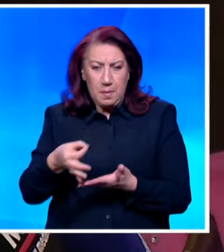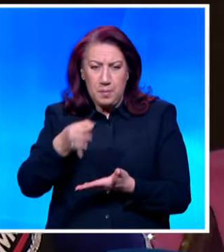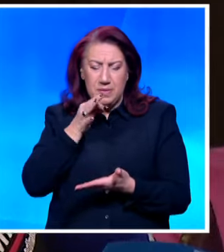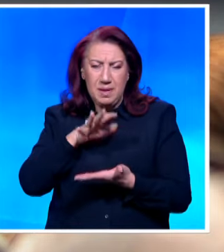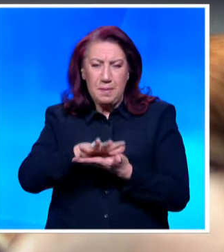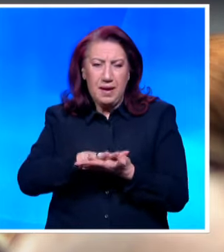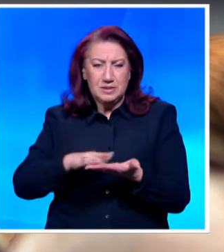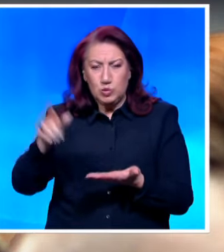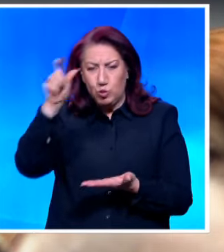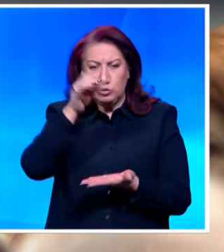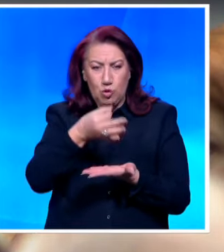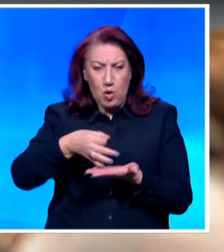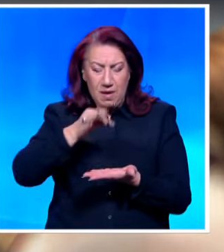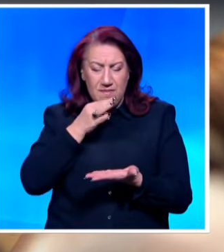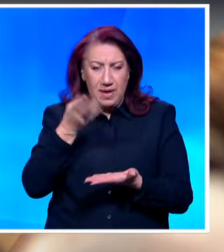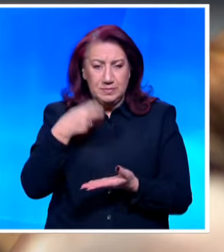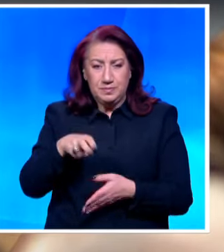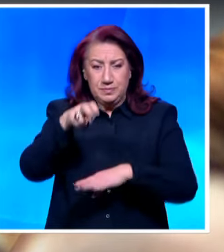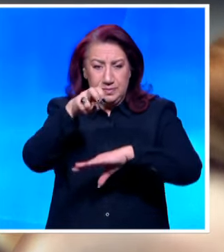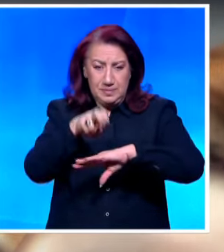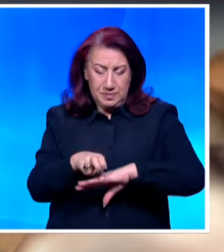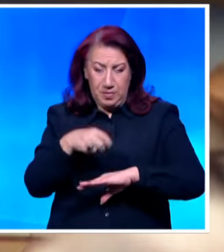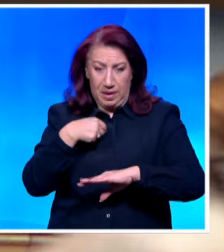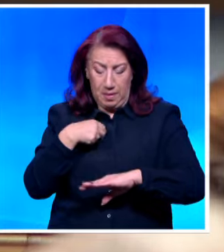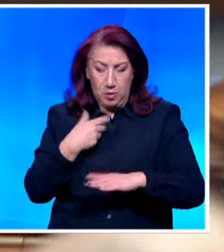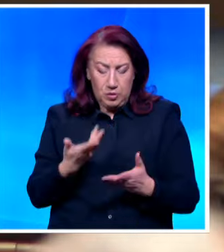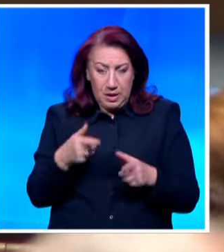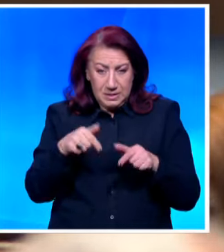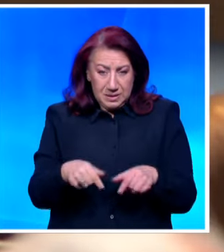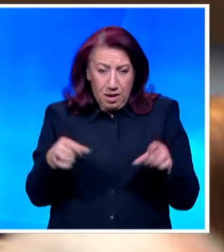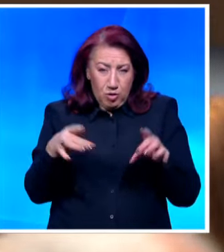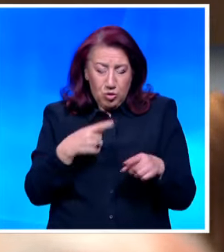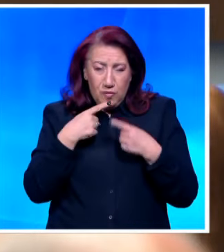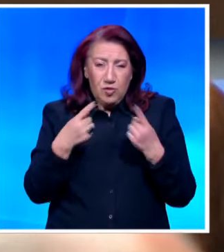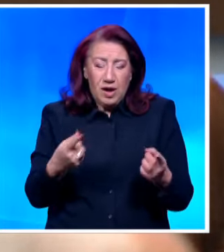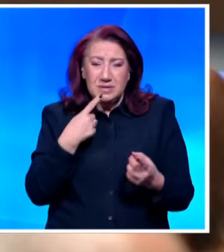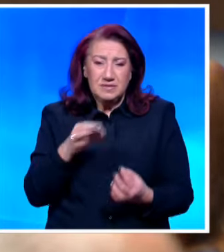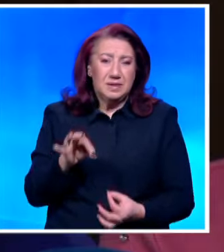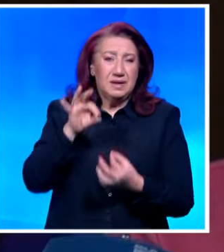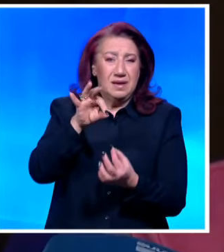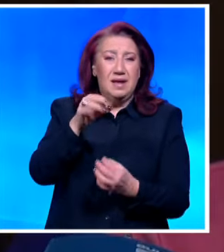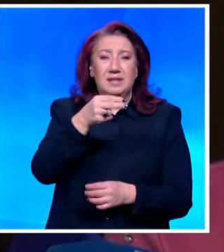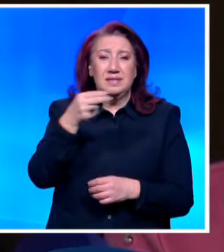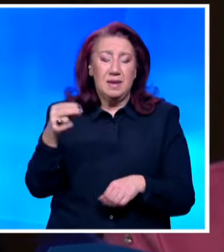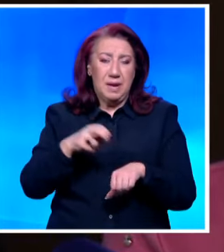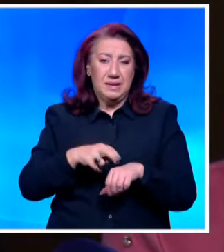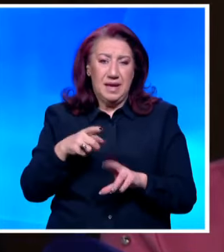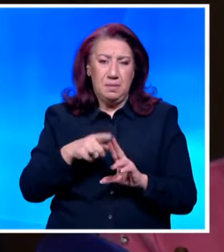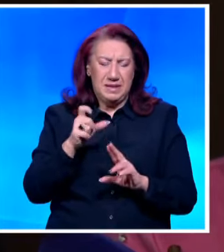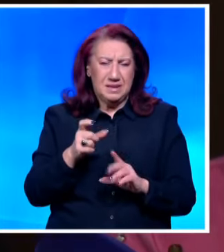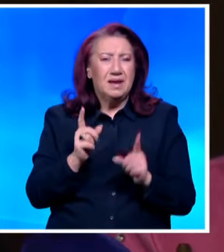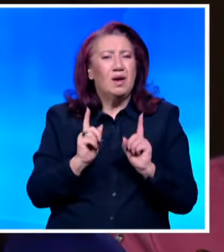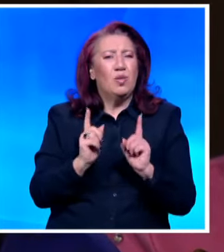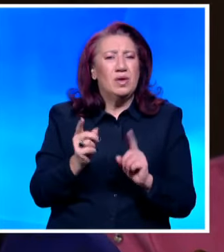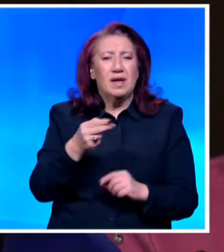седеше в скута ми сега ще ми казва днес че отново ще извади темата дпс коя бе христо приятелю мой маските трябва да паднат